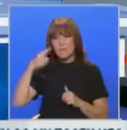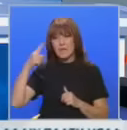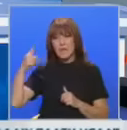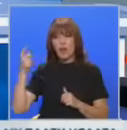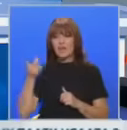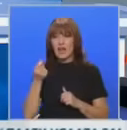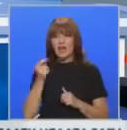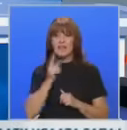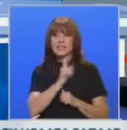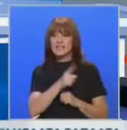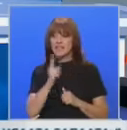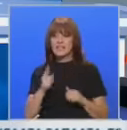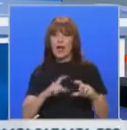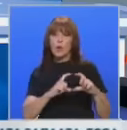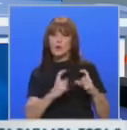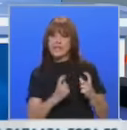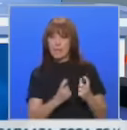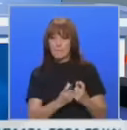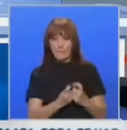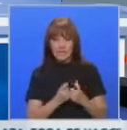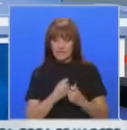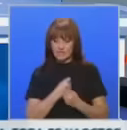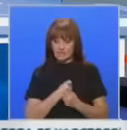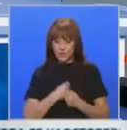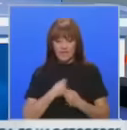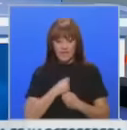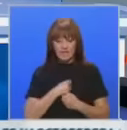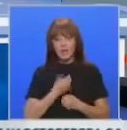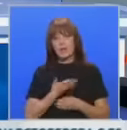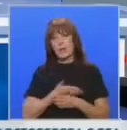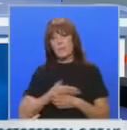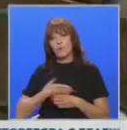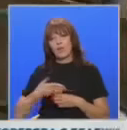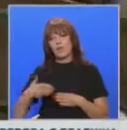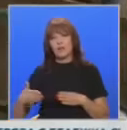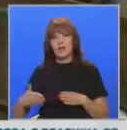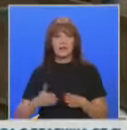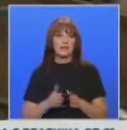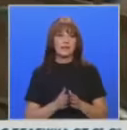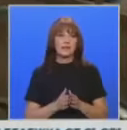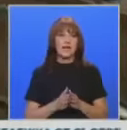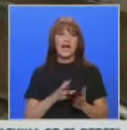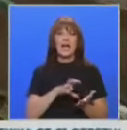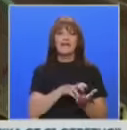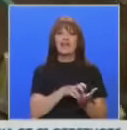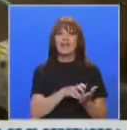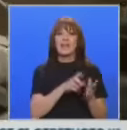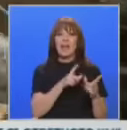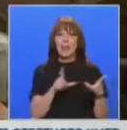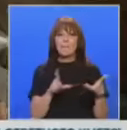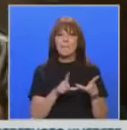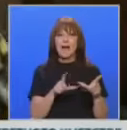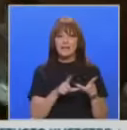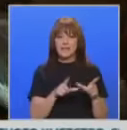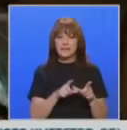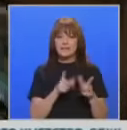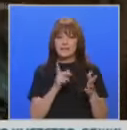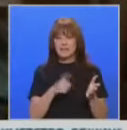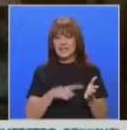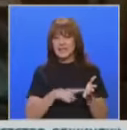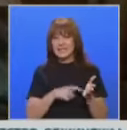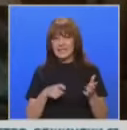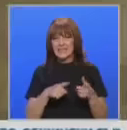всяко пострадало семейство обаче тревогите продължават. Вижте. Квартал Мандрата е сред най-засегнатите от потопа в